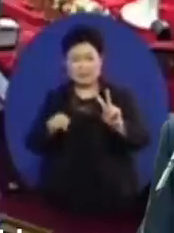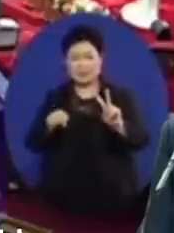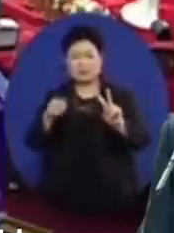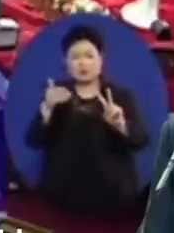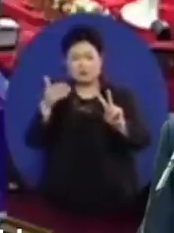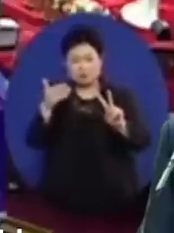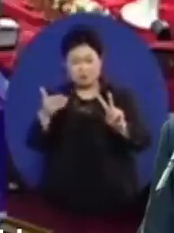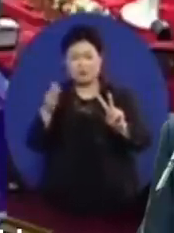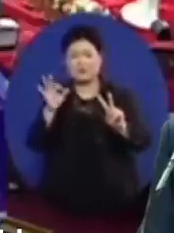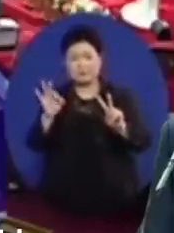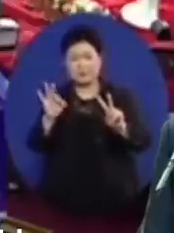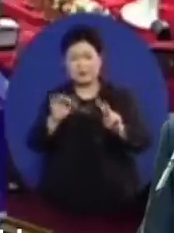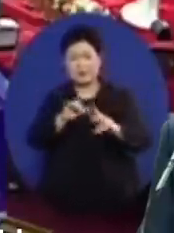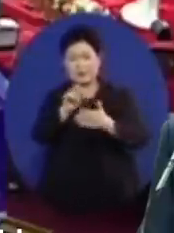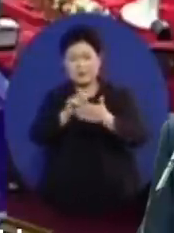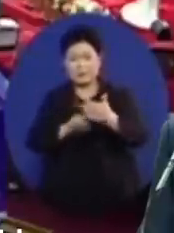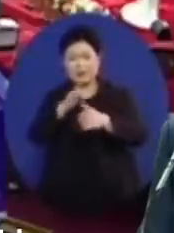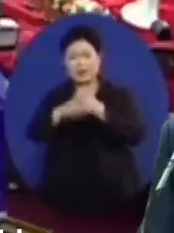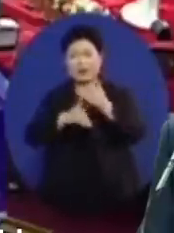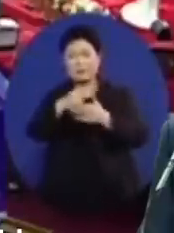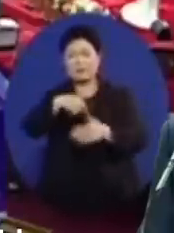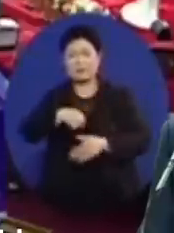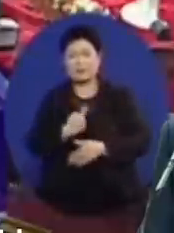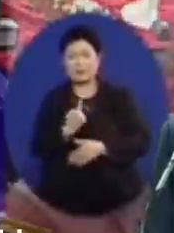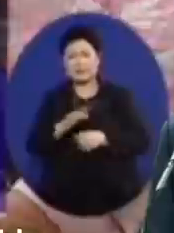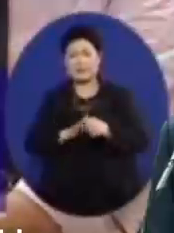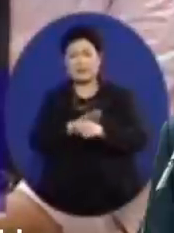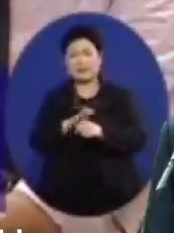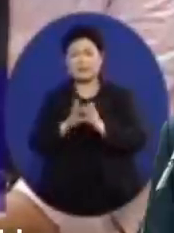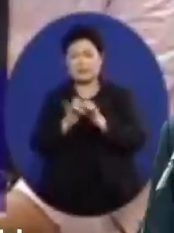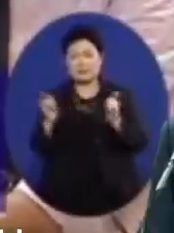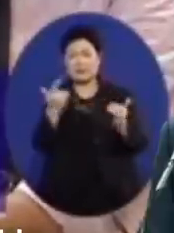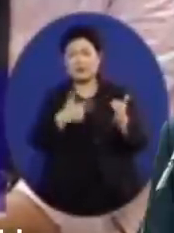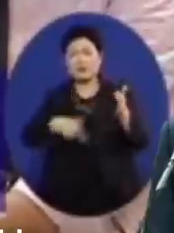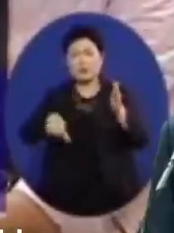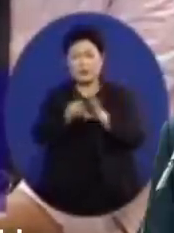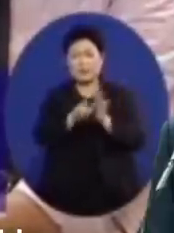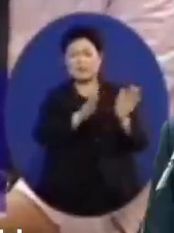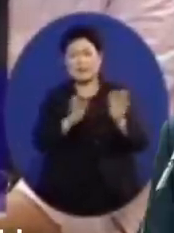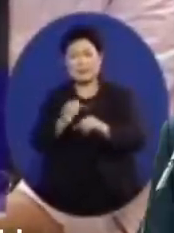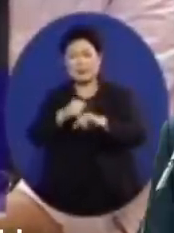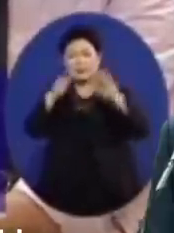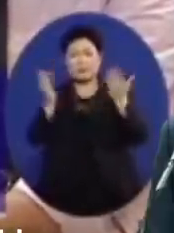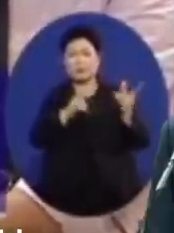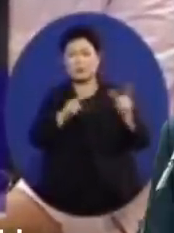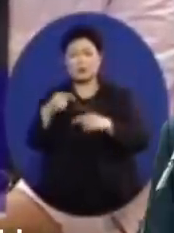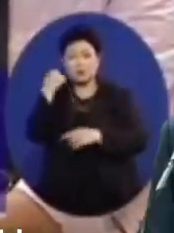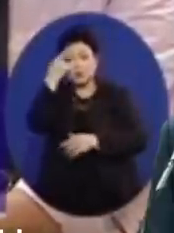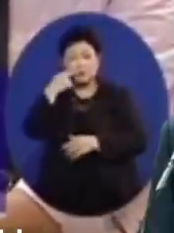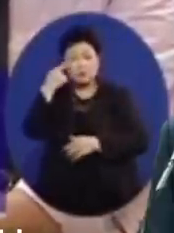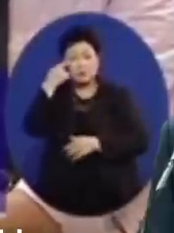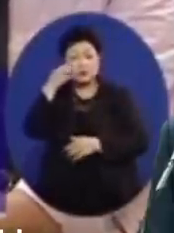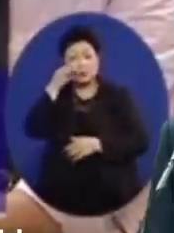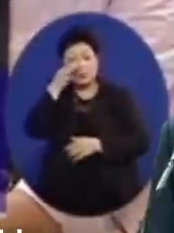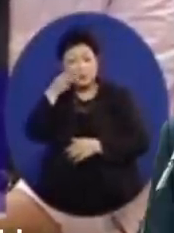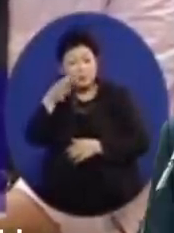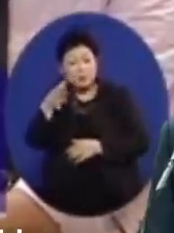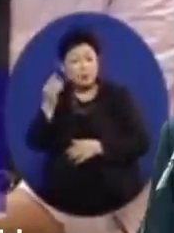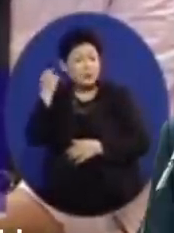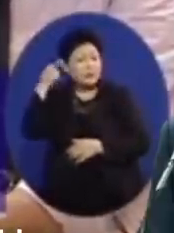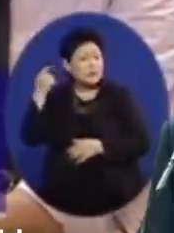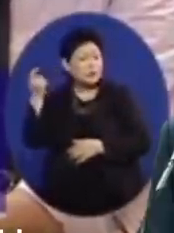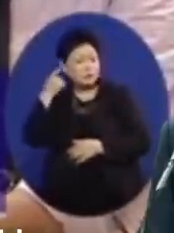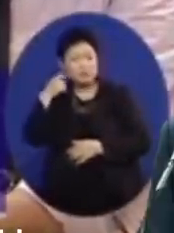소리내 읽어보십시다. 기록된 바 하나님이 자기를 사랑하는 자들을 위하여 예비하신 모든 것은 눈으로 보지